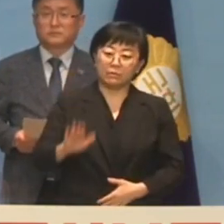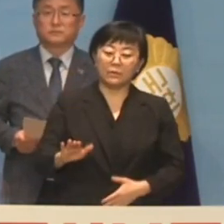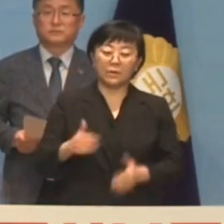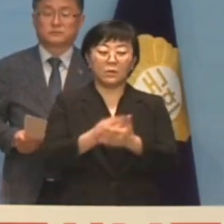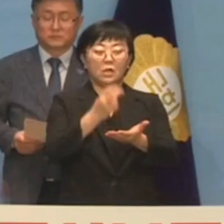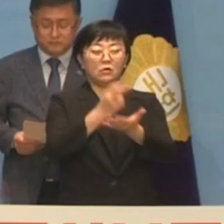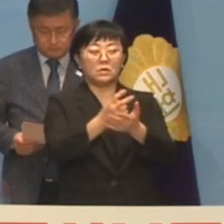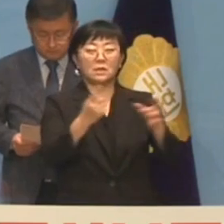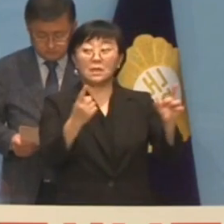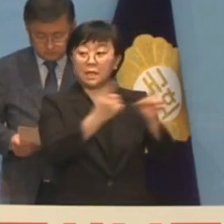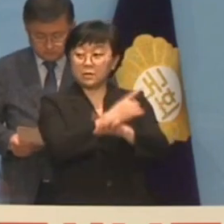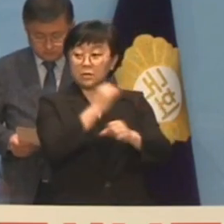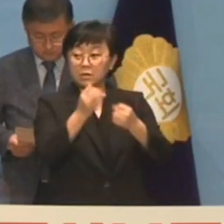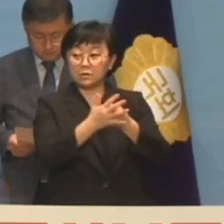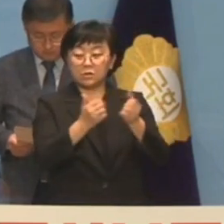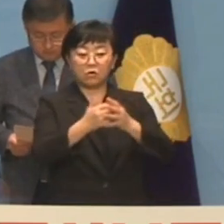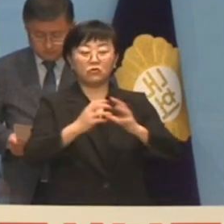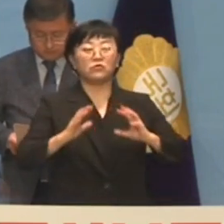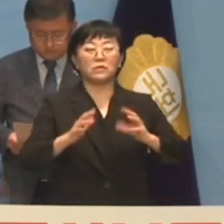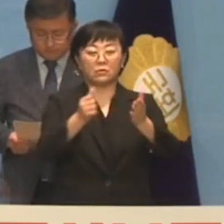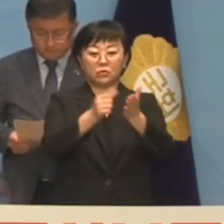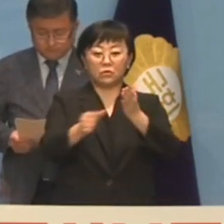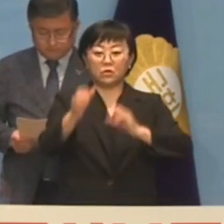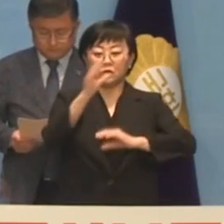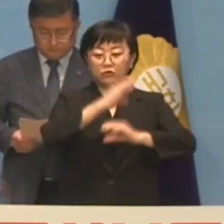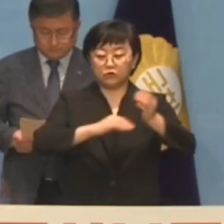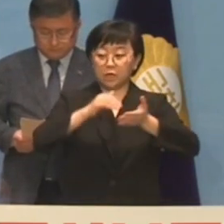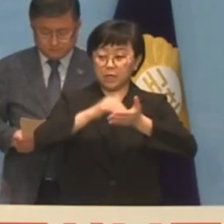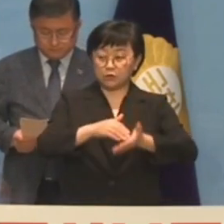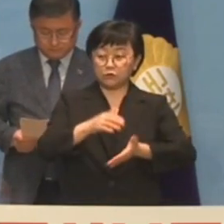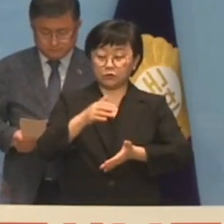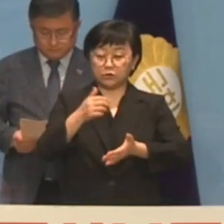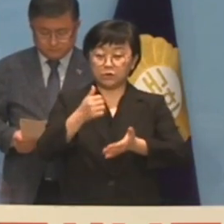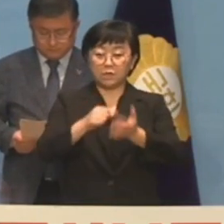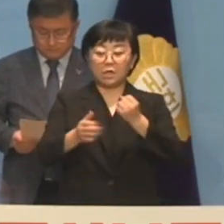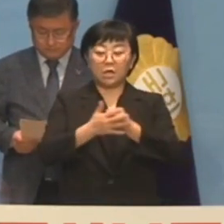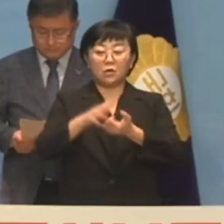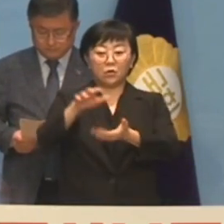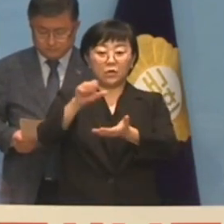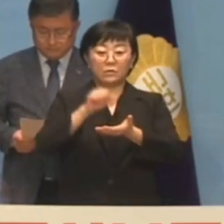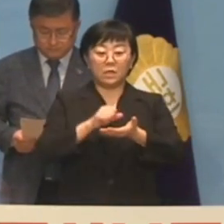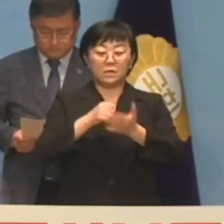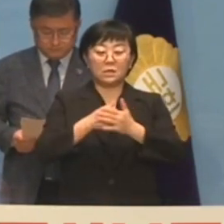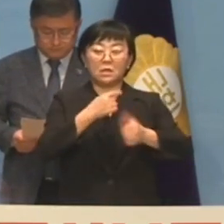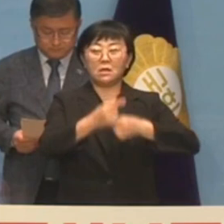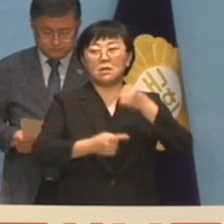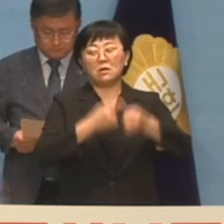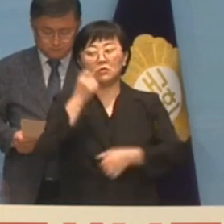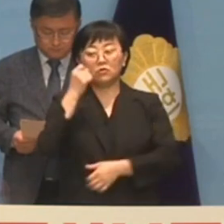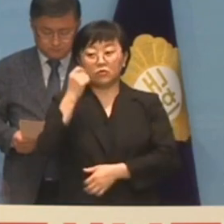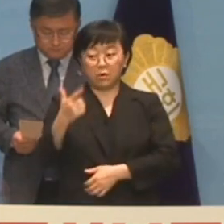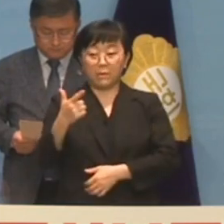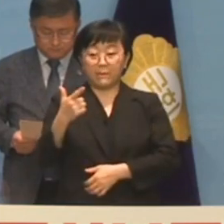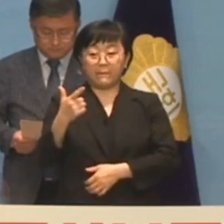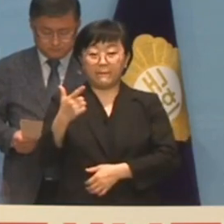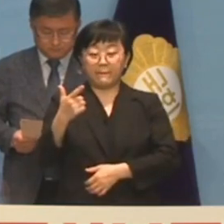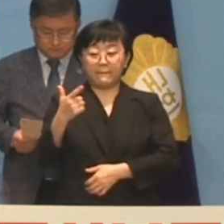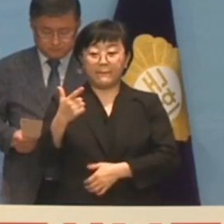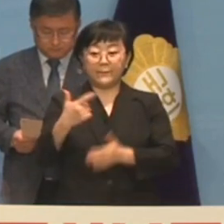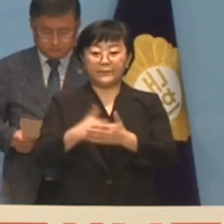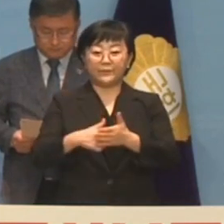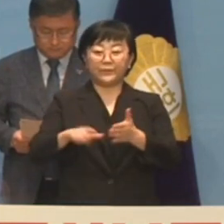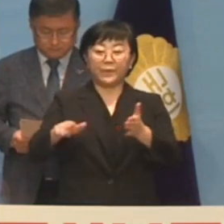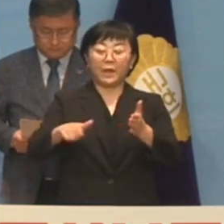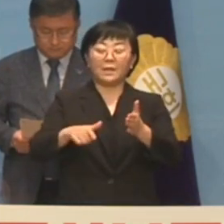규칙 개정으로 국산 부품 추가 가중치는 도입된 지 1년 반 만에 잉크도